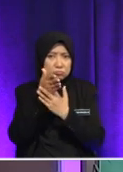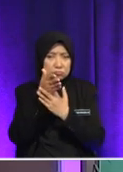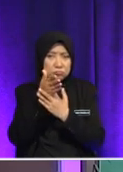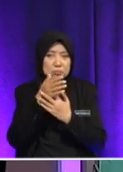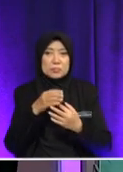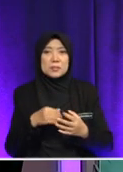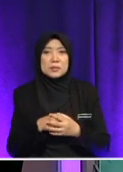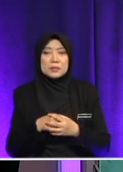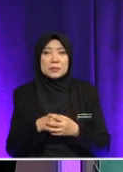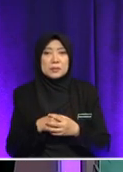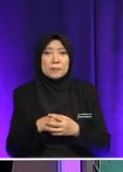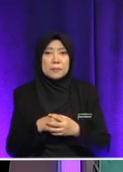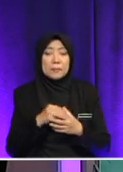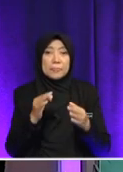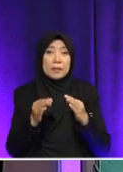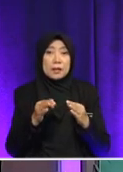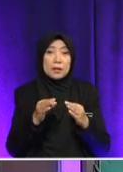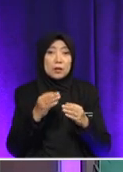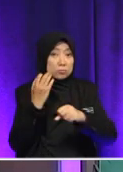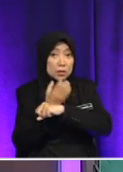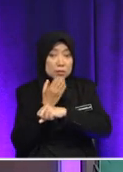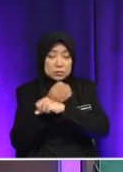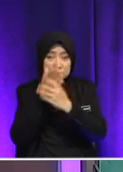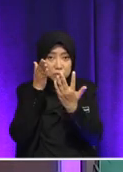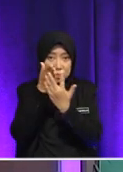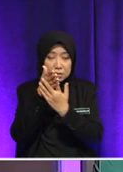tembus lah oke kalau cahaya itu